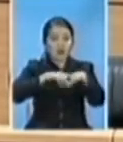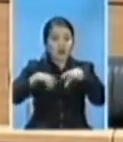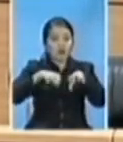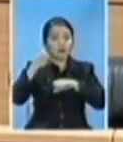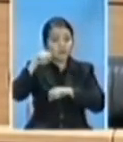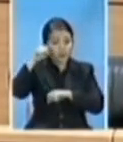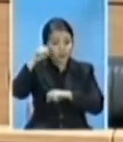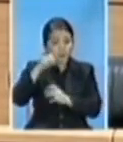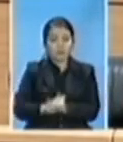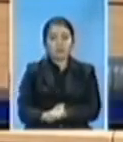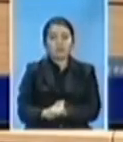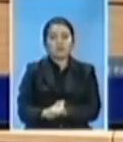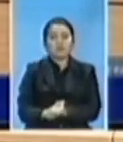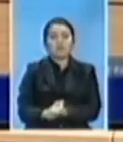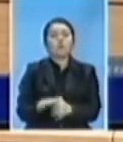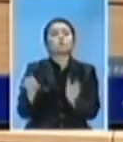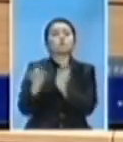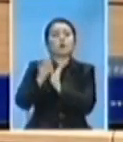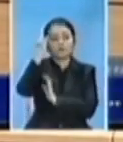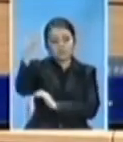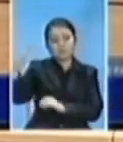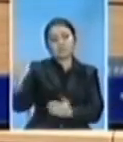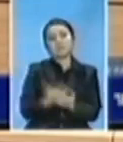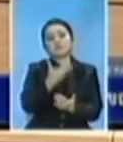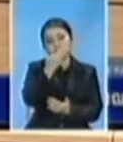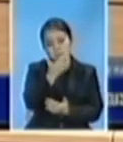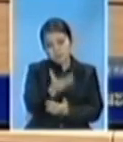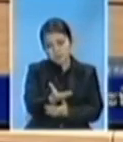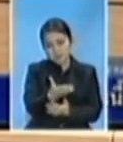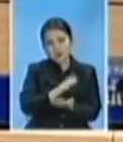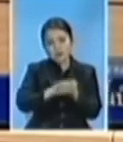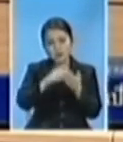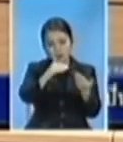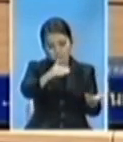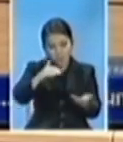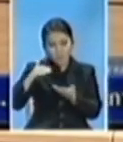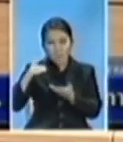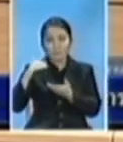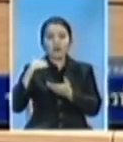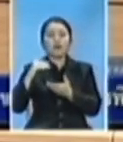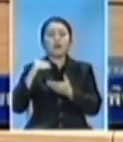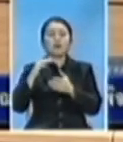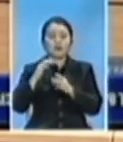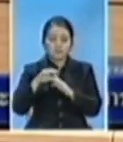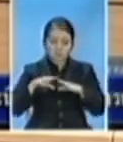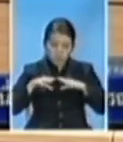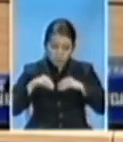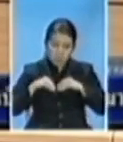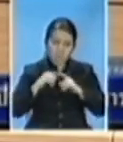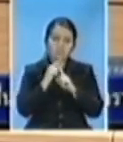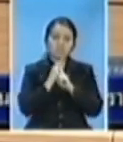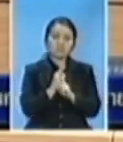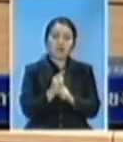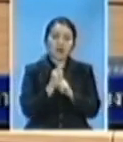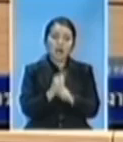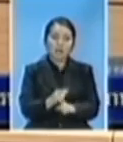พอรับชินขอบซื้อรับมาด้วยความจำเป็น